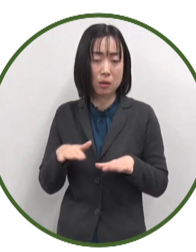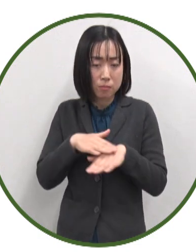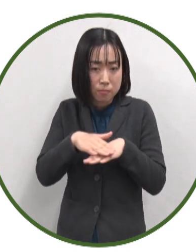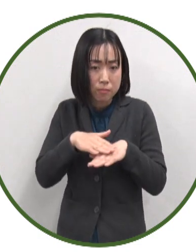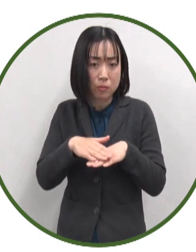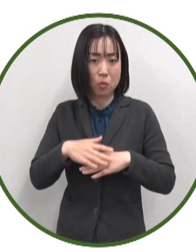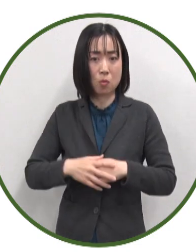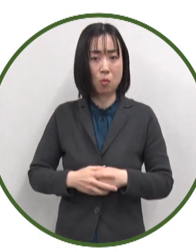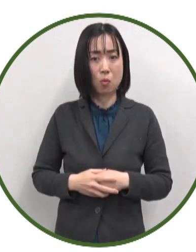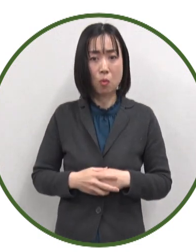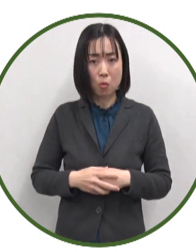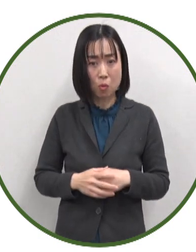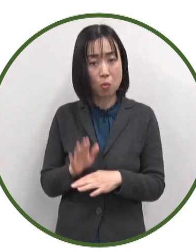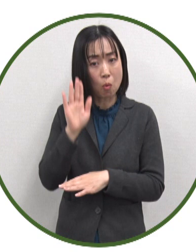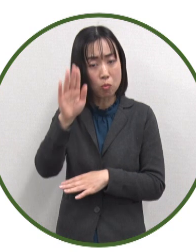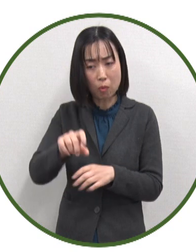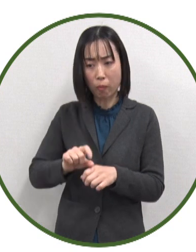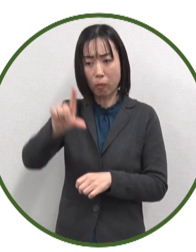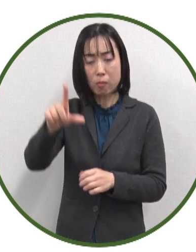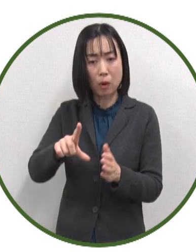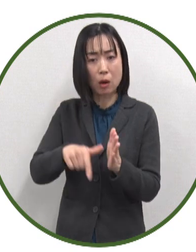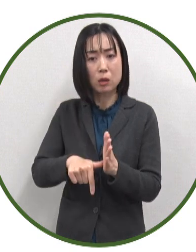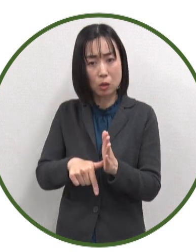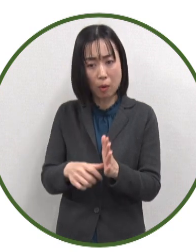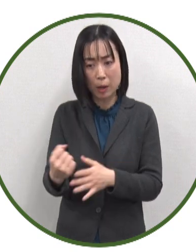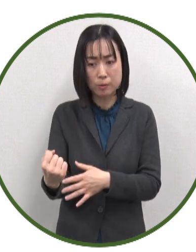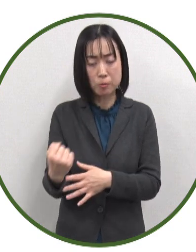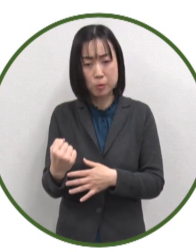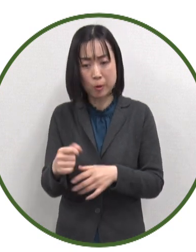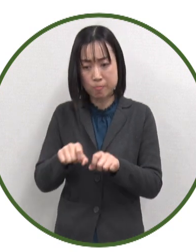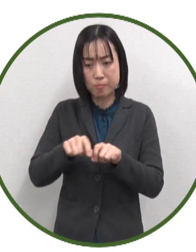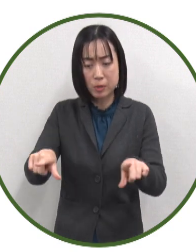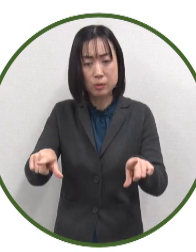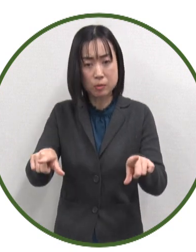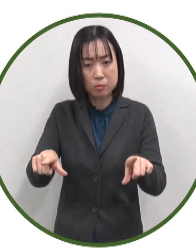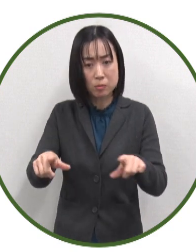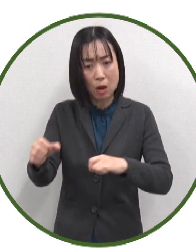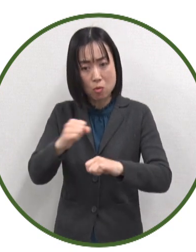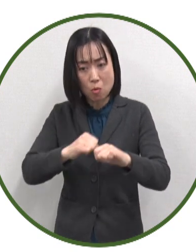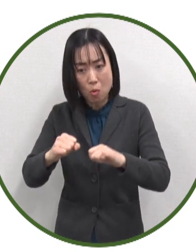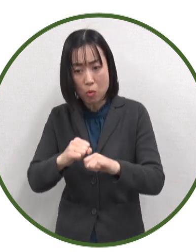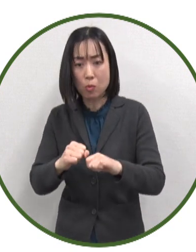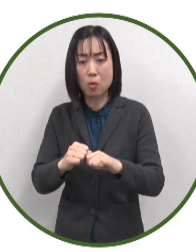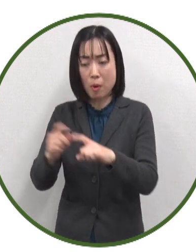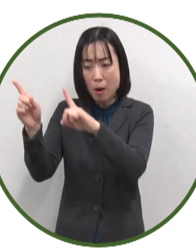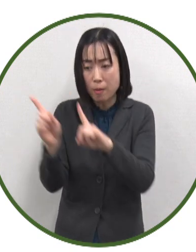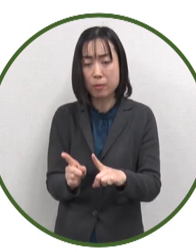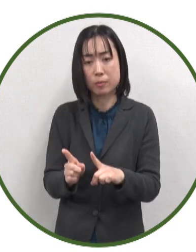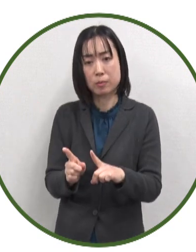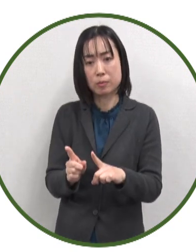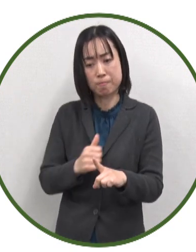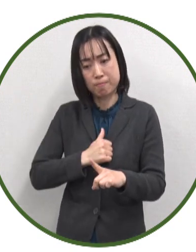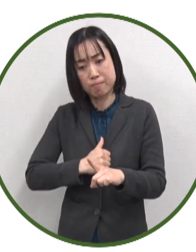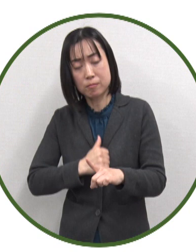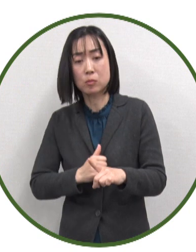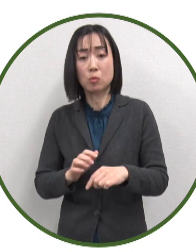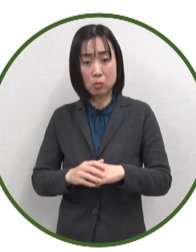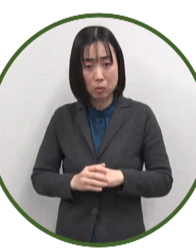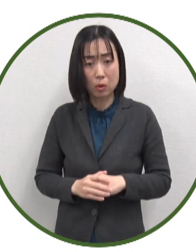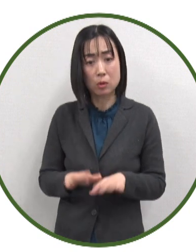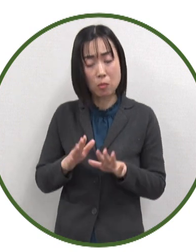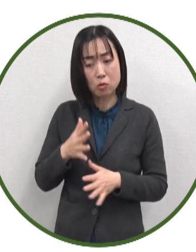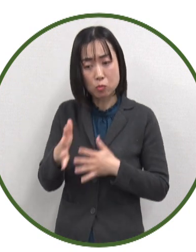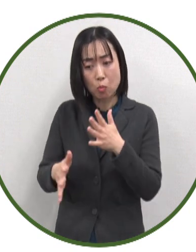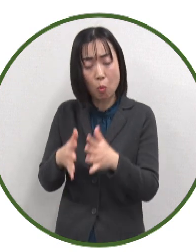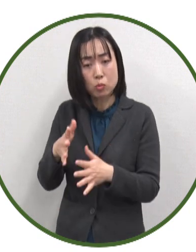なですね、まあ、強い行動制限ですね、今緊急事態宣言地域ではスポーツ観戦無観客になって